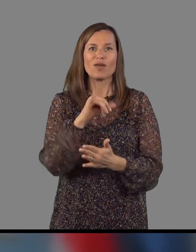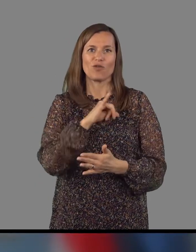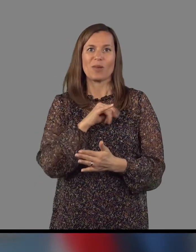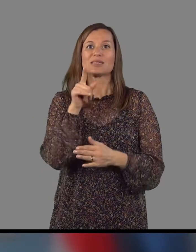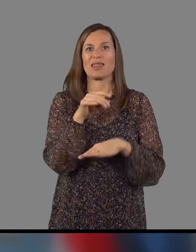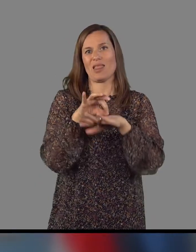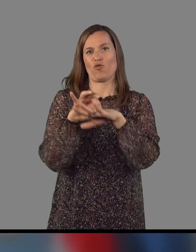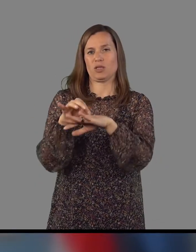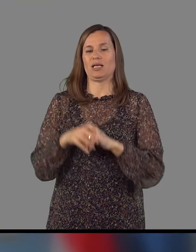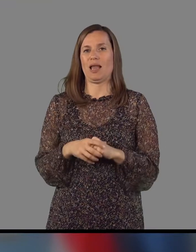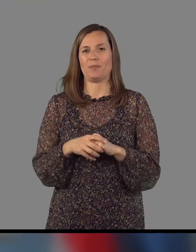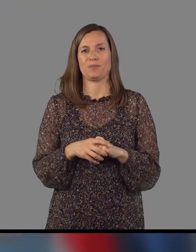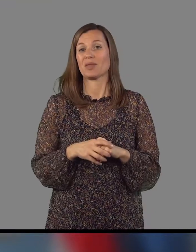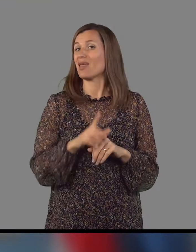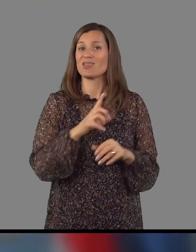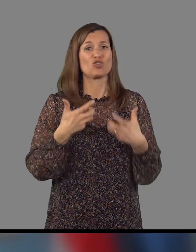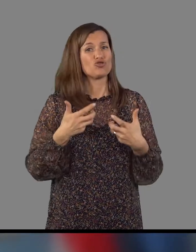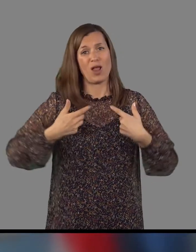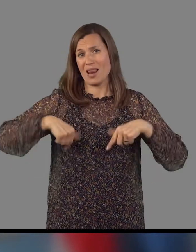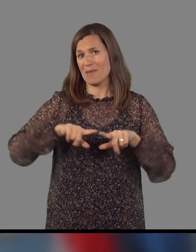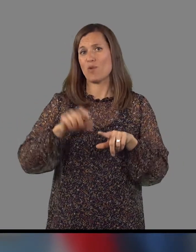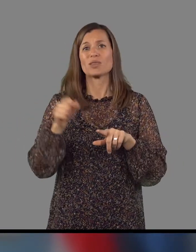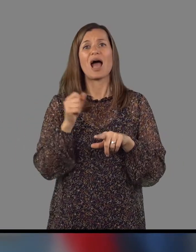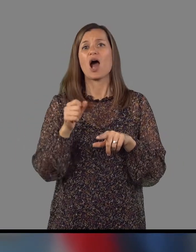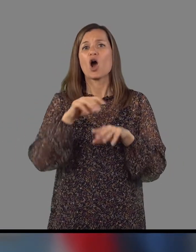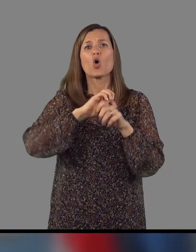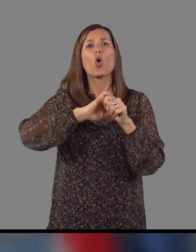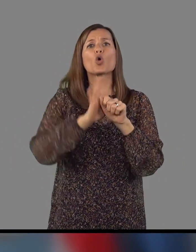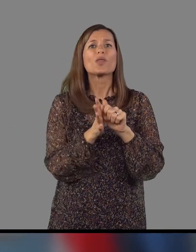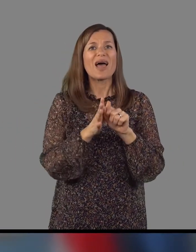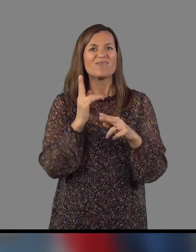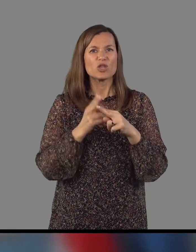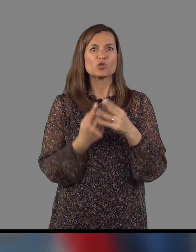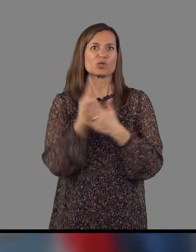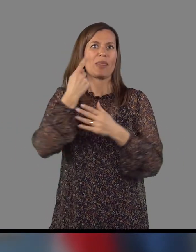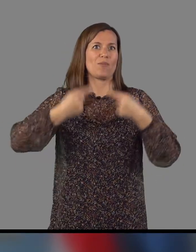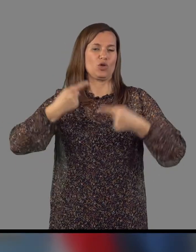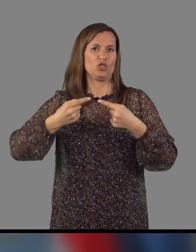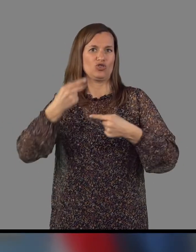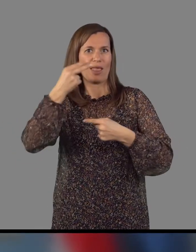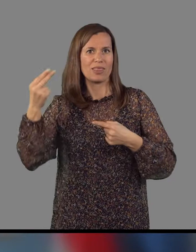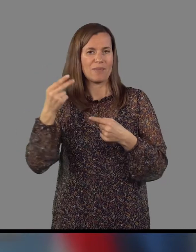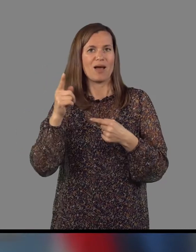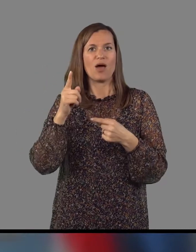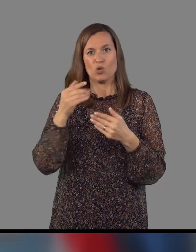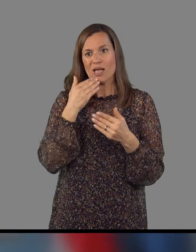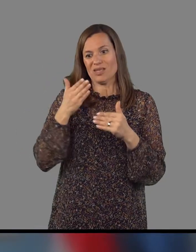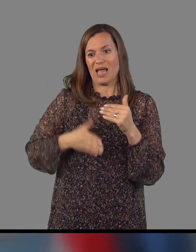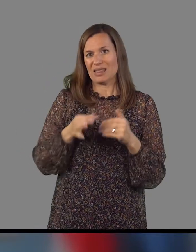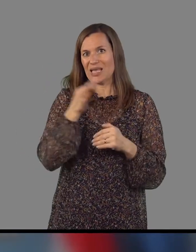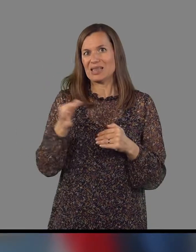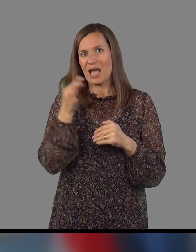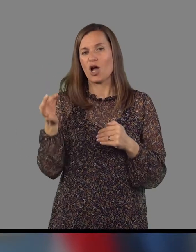ter navodila. Ne želimo pa si, da koronavirus postane politična tema, saj v zadnjih dneh, posebej v današnjem